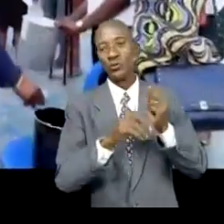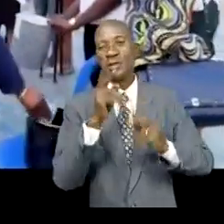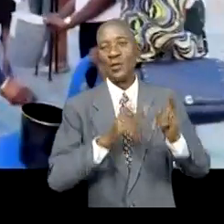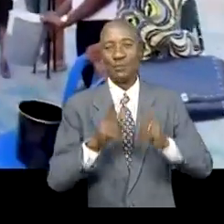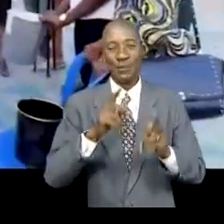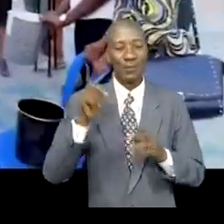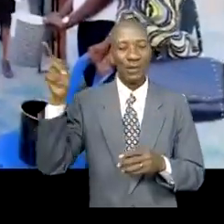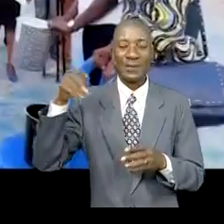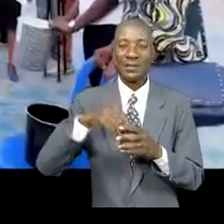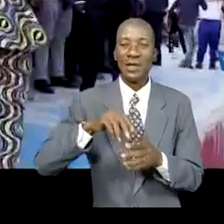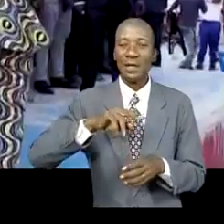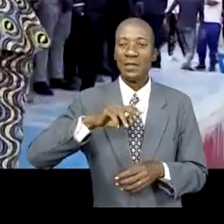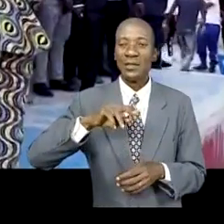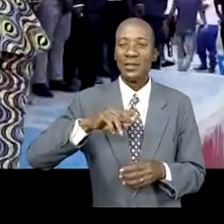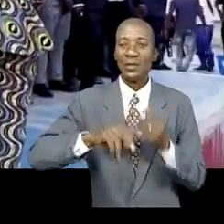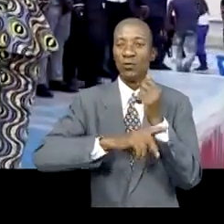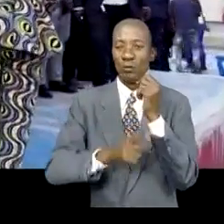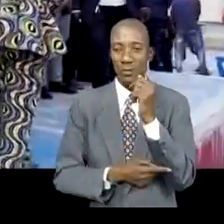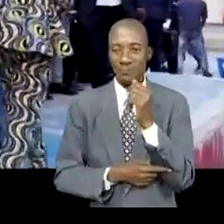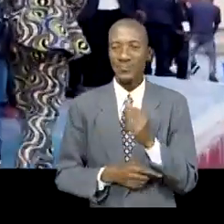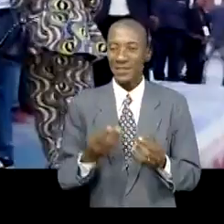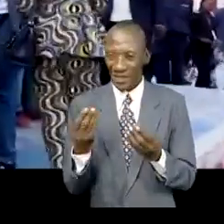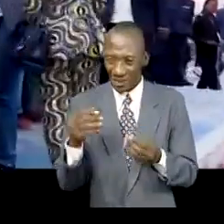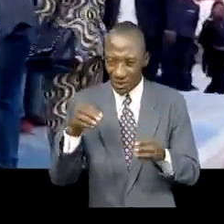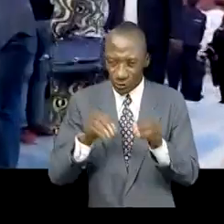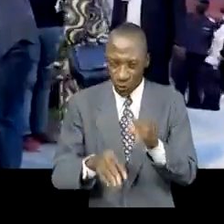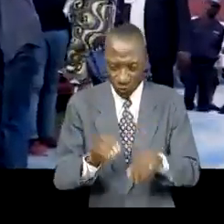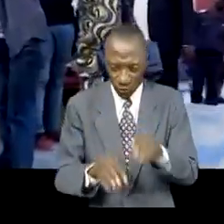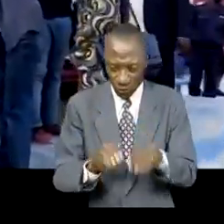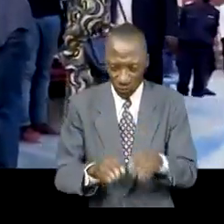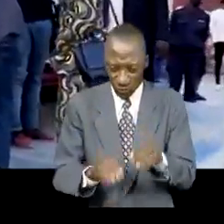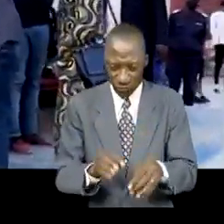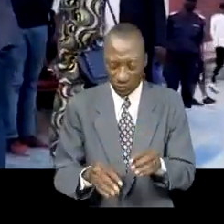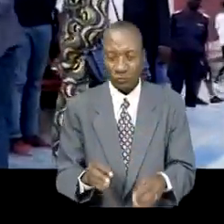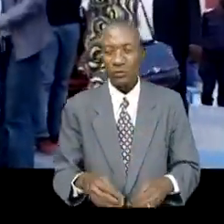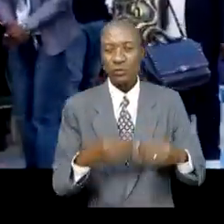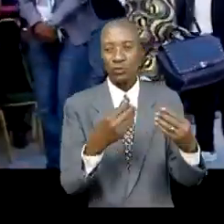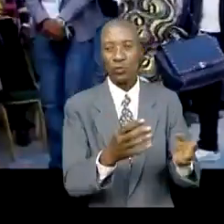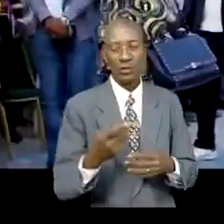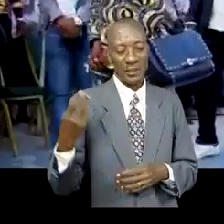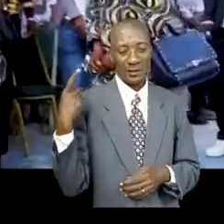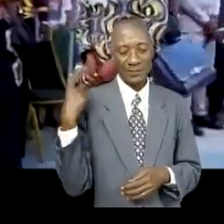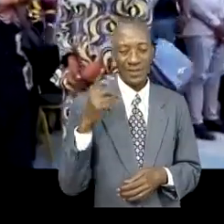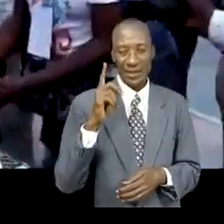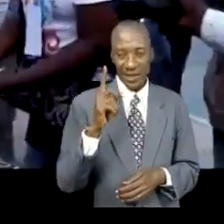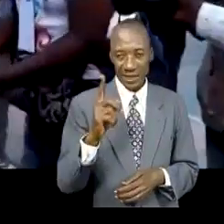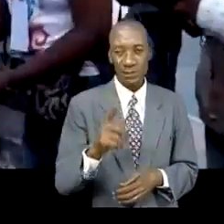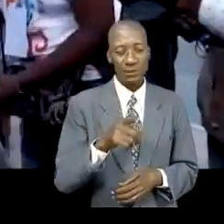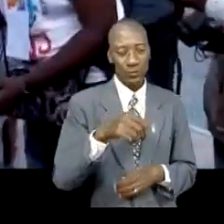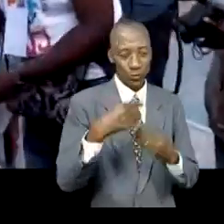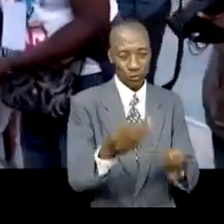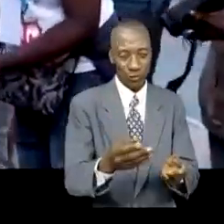Symboliquement, l'argent collecté a été remis à l'honorable Patrick Katengomafo, à qui revient la charge de la gestion de ces fonds